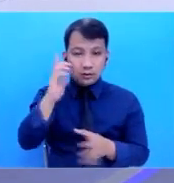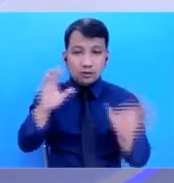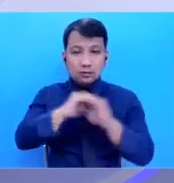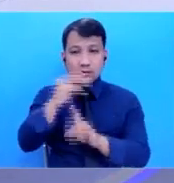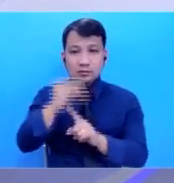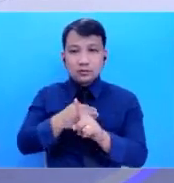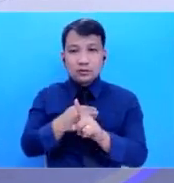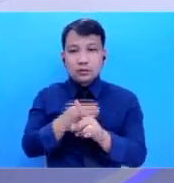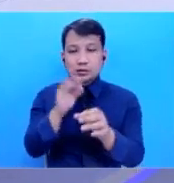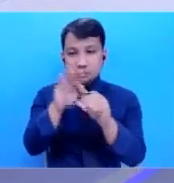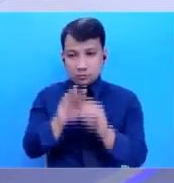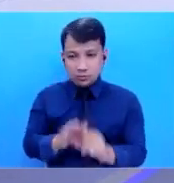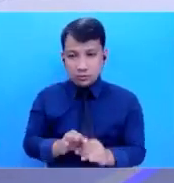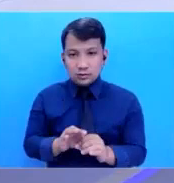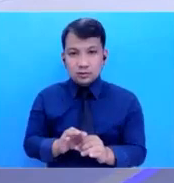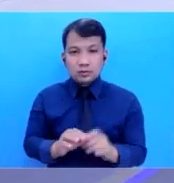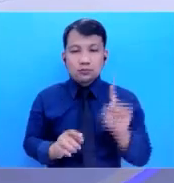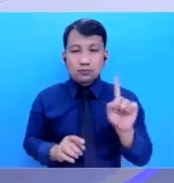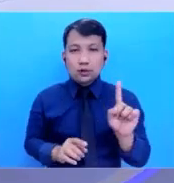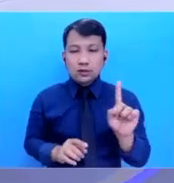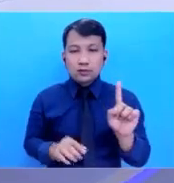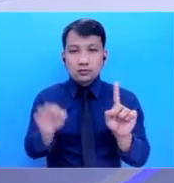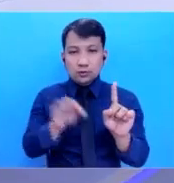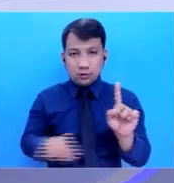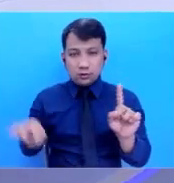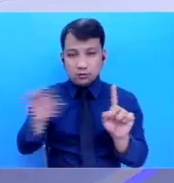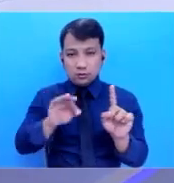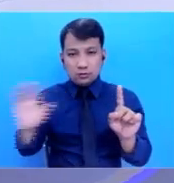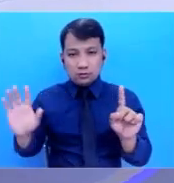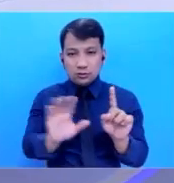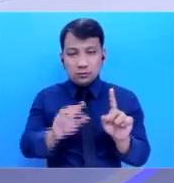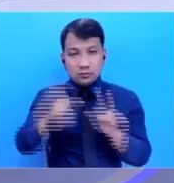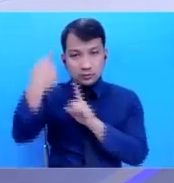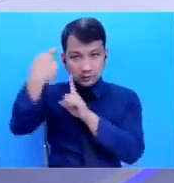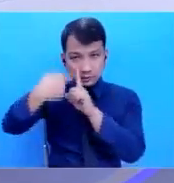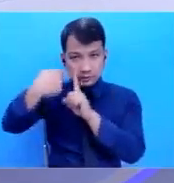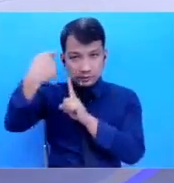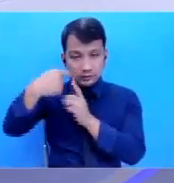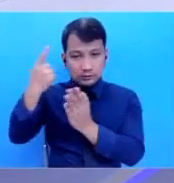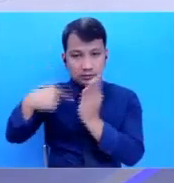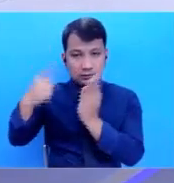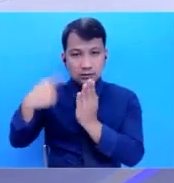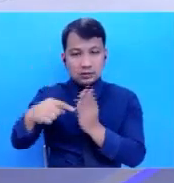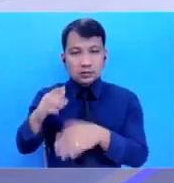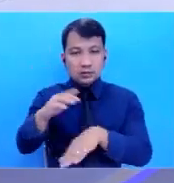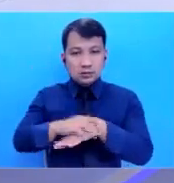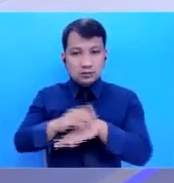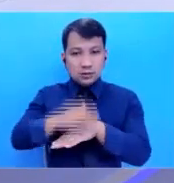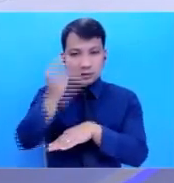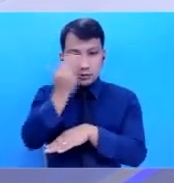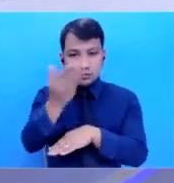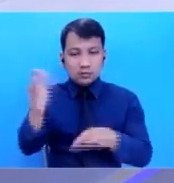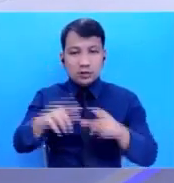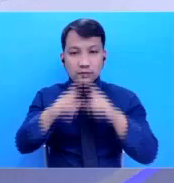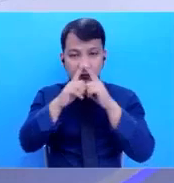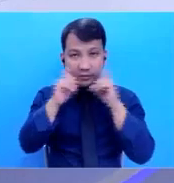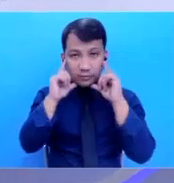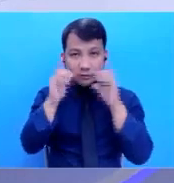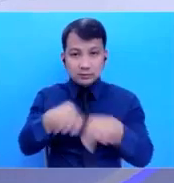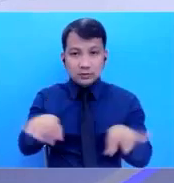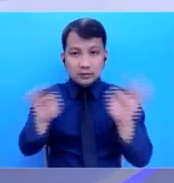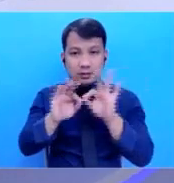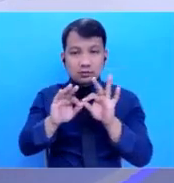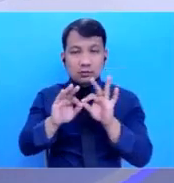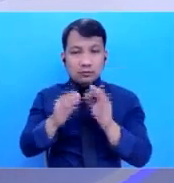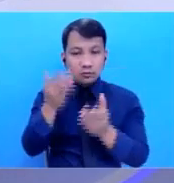voting precinct, step 1, dadaan po kayo sa temperature check. At paalala po, kailangan naka-face mask